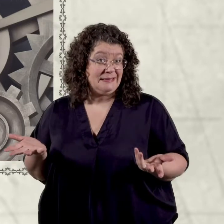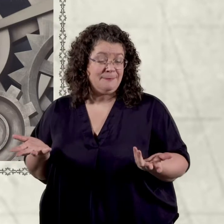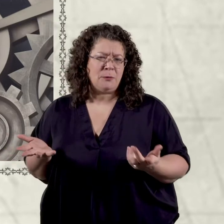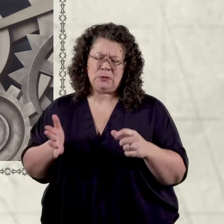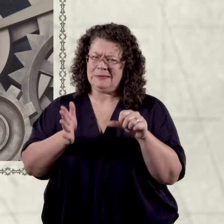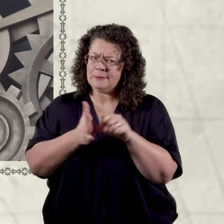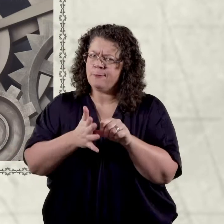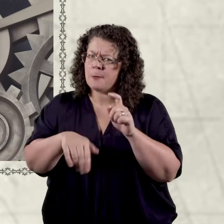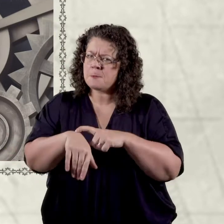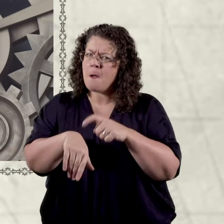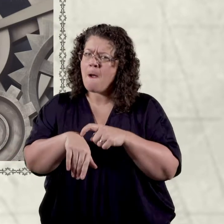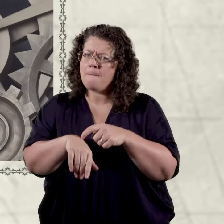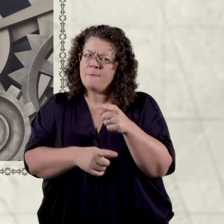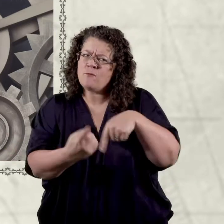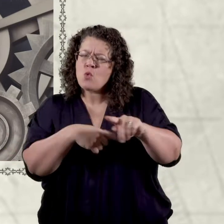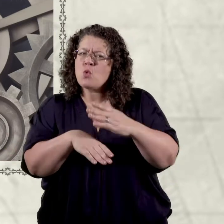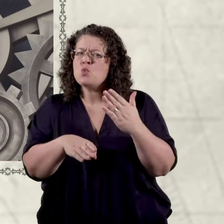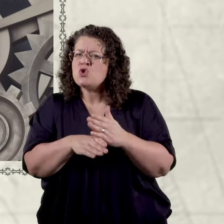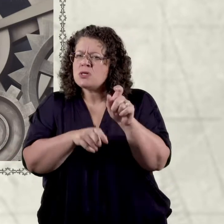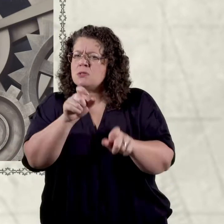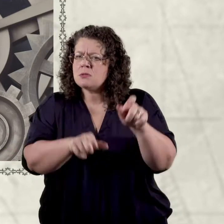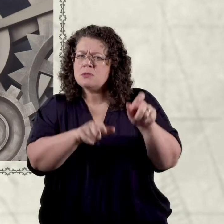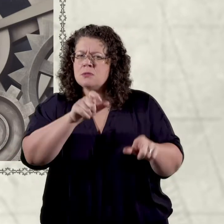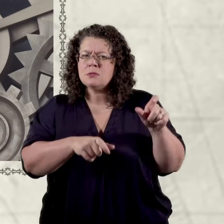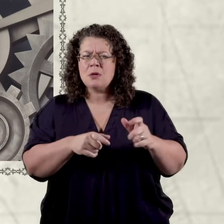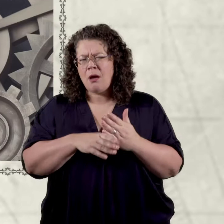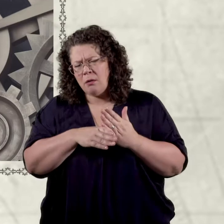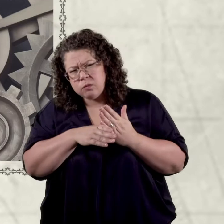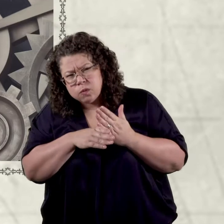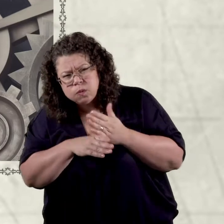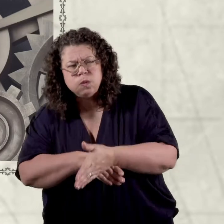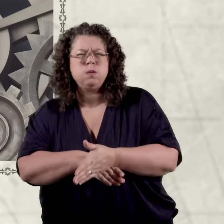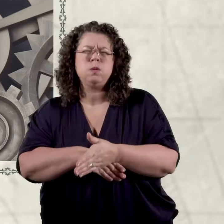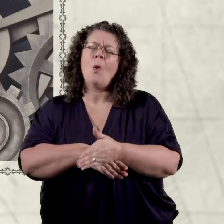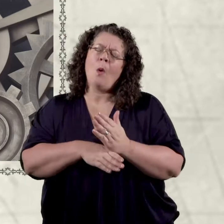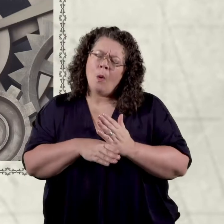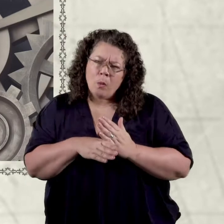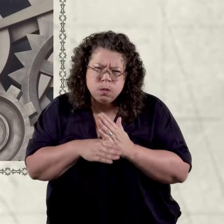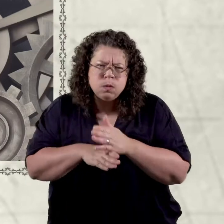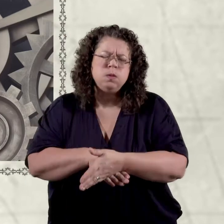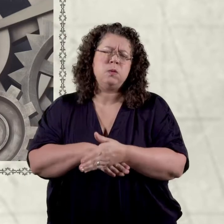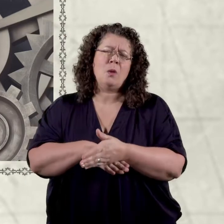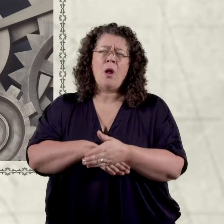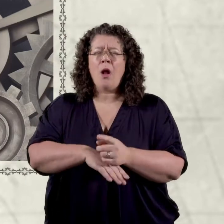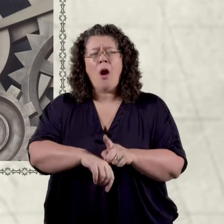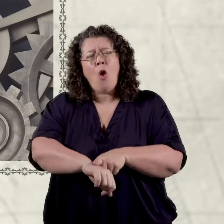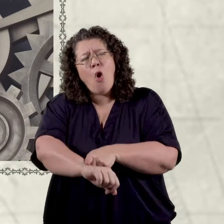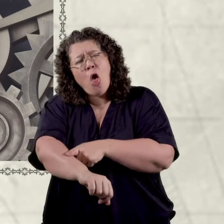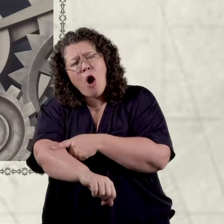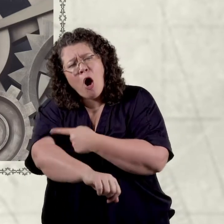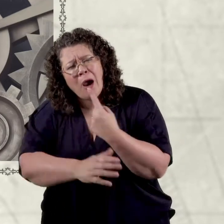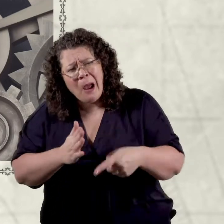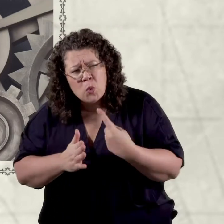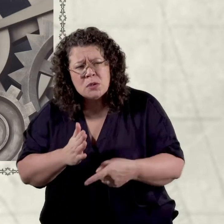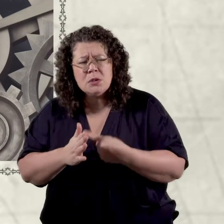Ond, roedd yn gyfnod anodd i weithwyr. Gwaith trwm, llafurus, oriau hir